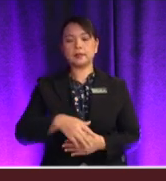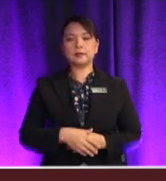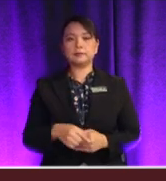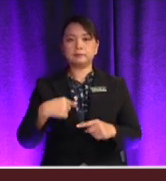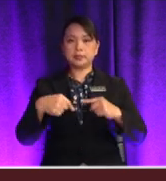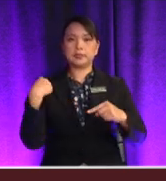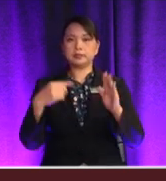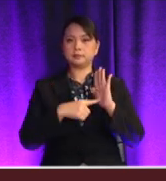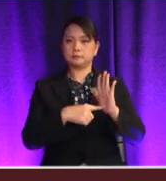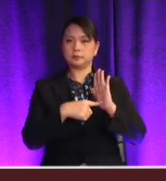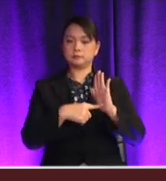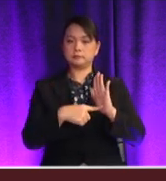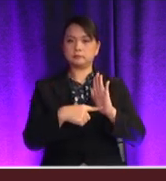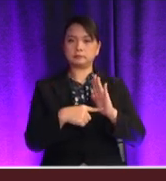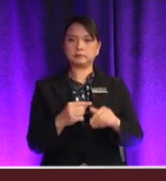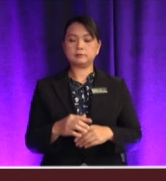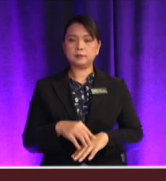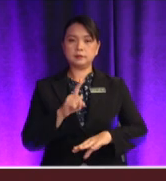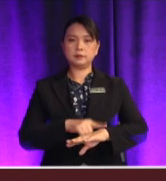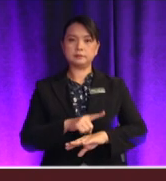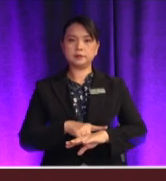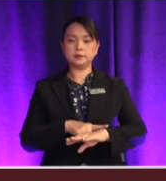ataupun tarian ini dimainkan? Semasa